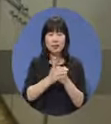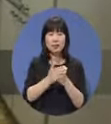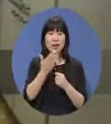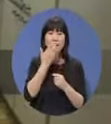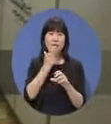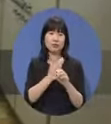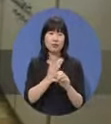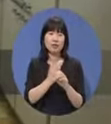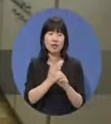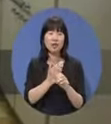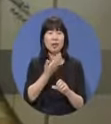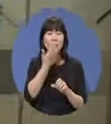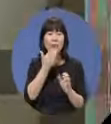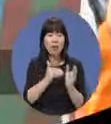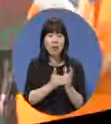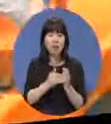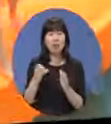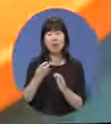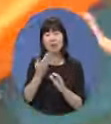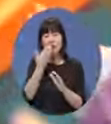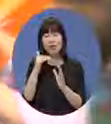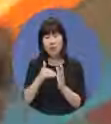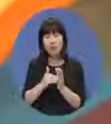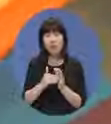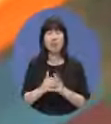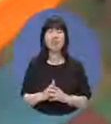이제 먹고 있어.